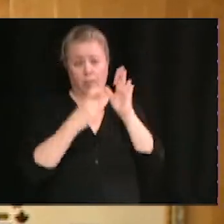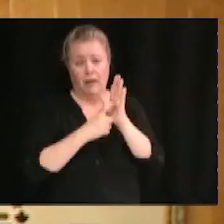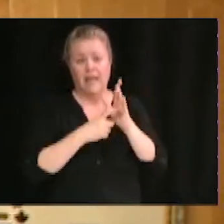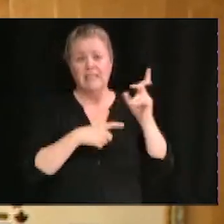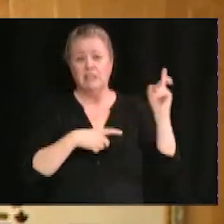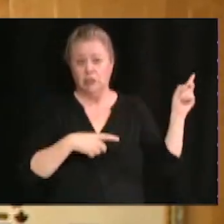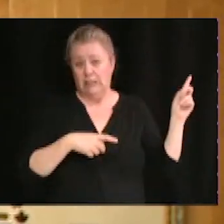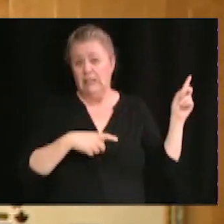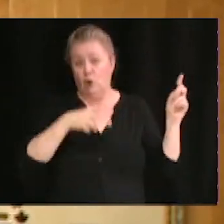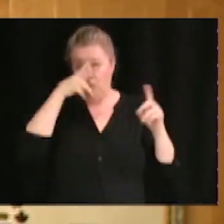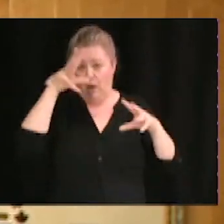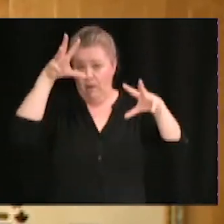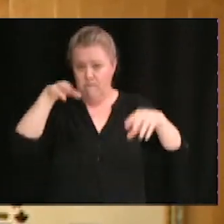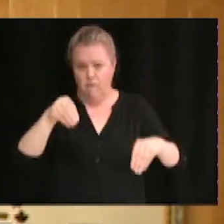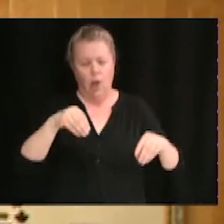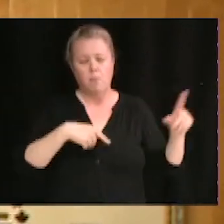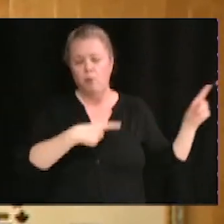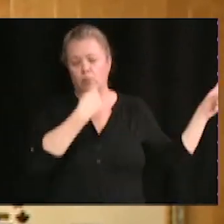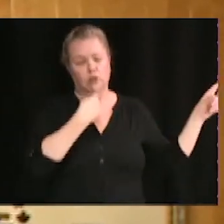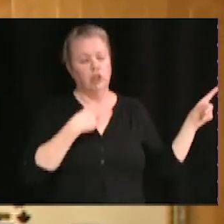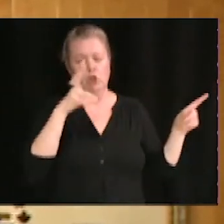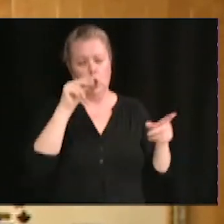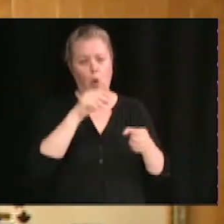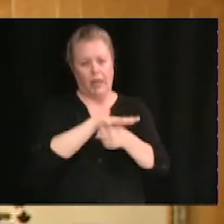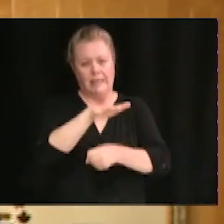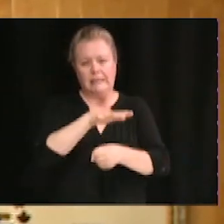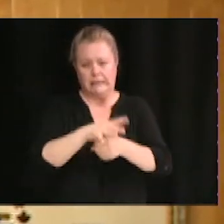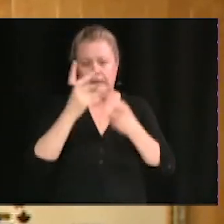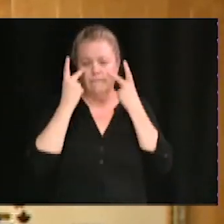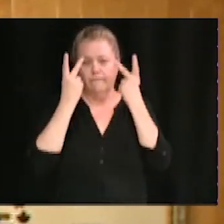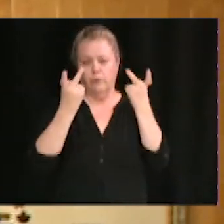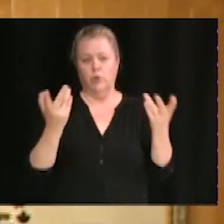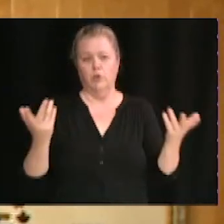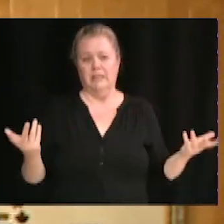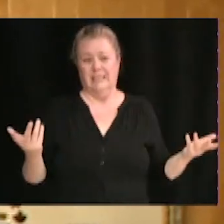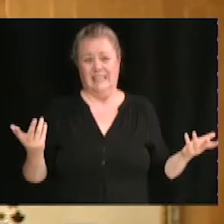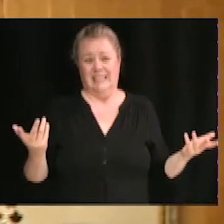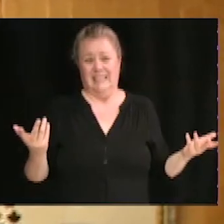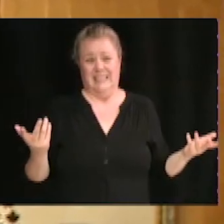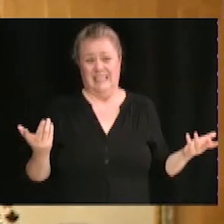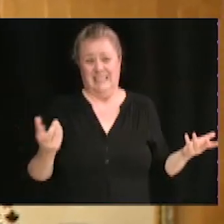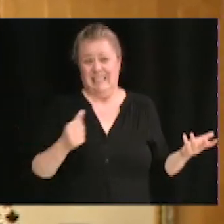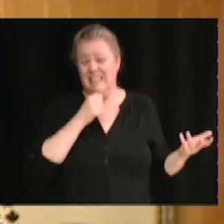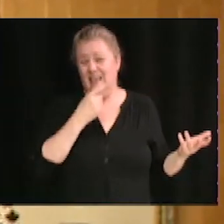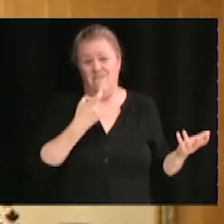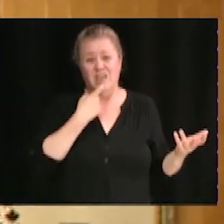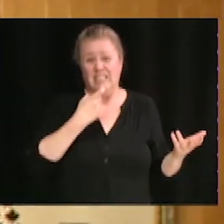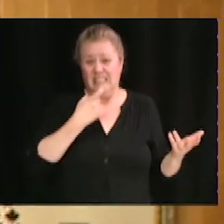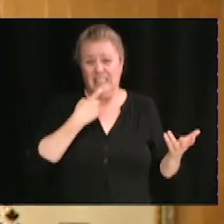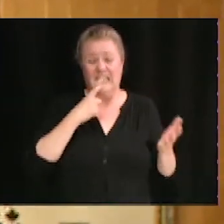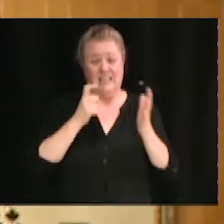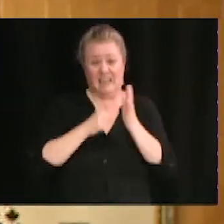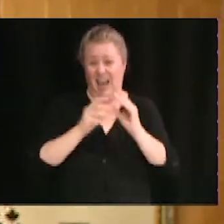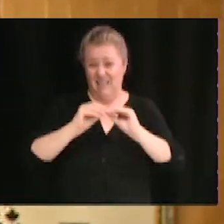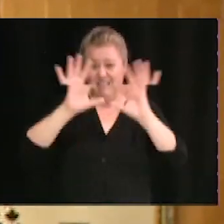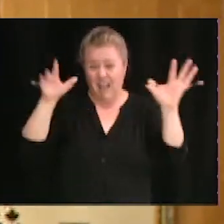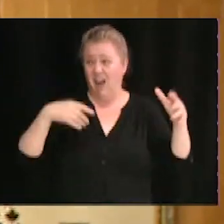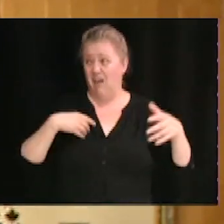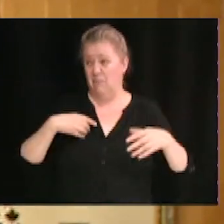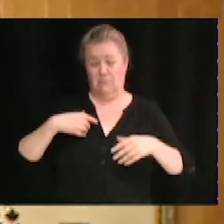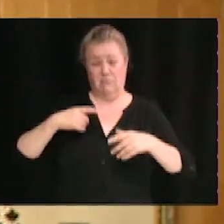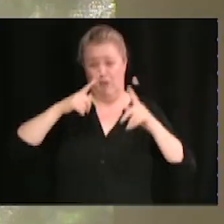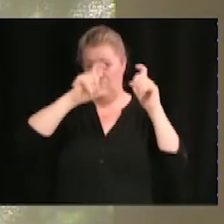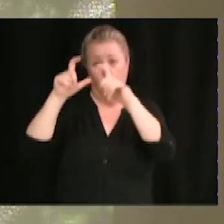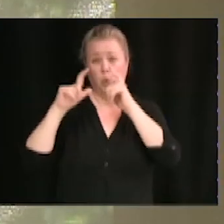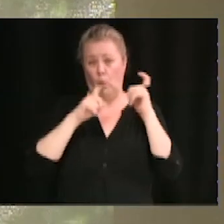a dit, non, je n assez vu. Tu sais, tu n pas besoin. C'était facile même de prendre des photos, même à clarté. Tu sais.